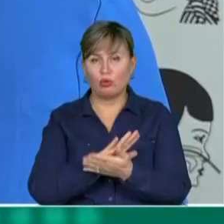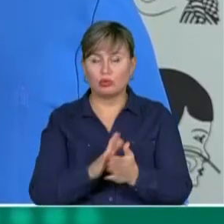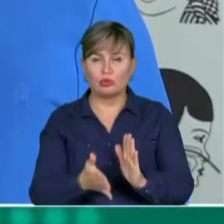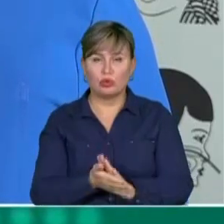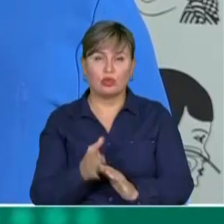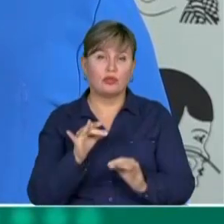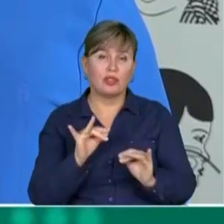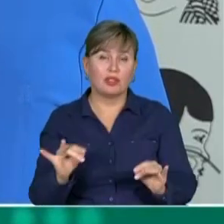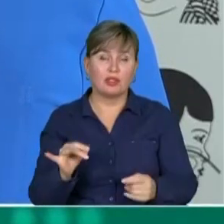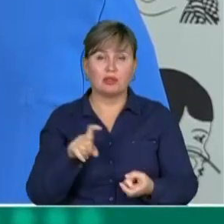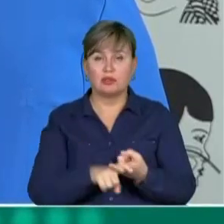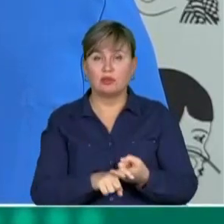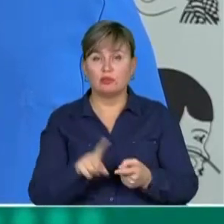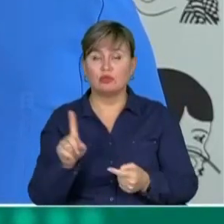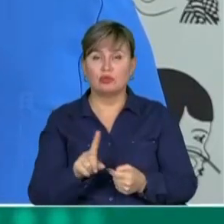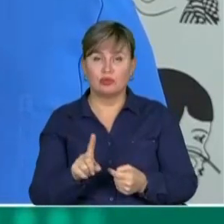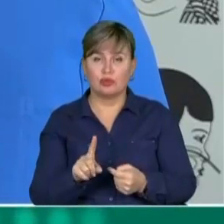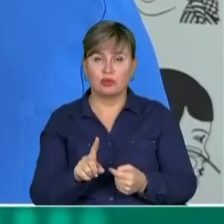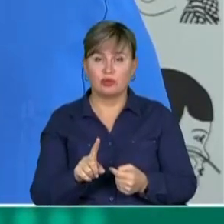соответственно, с тем, что